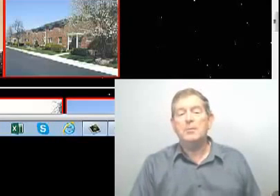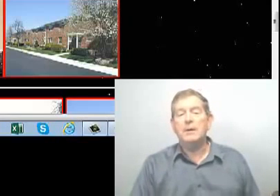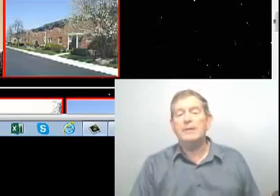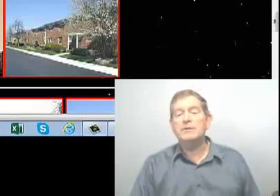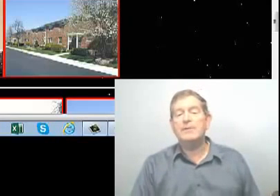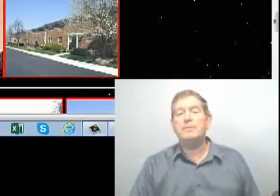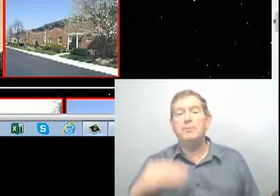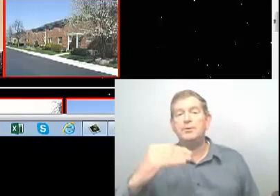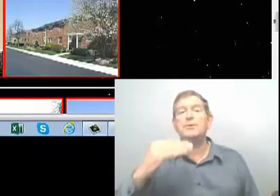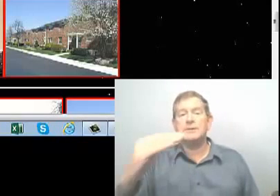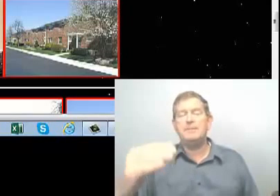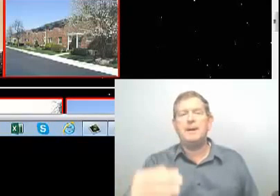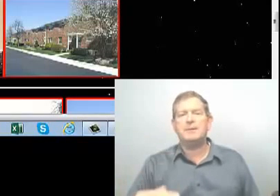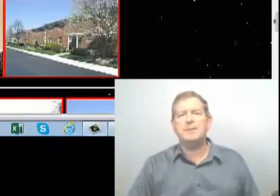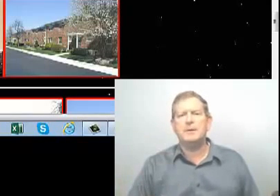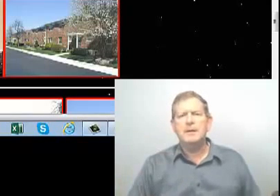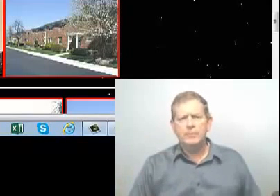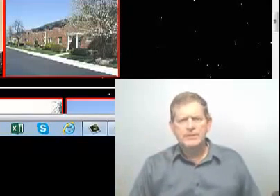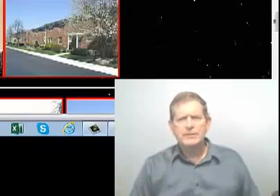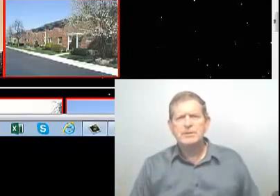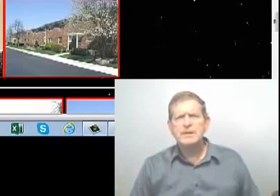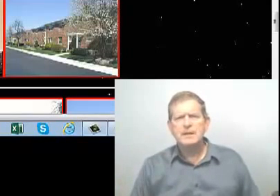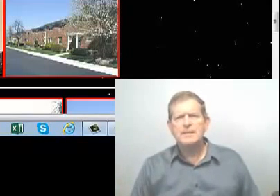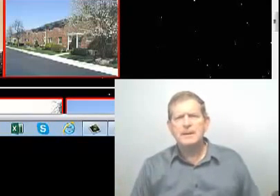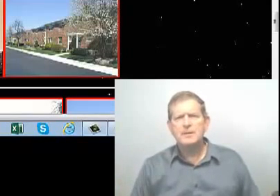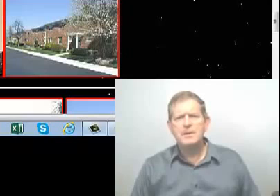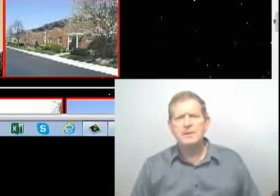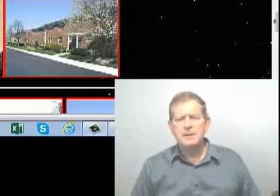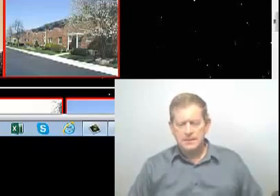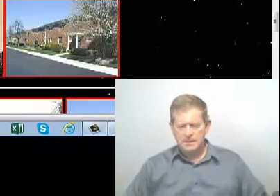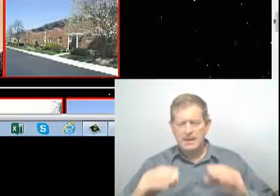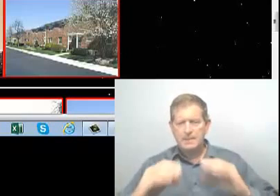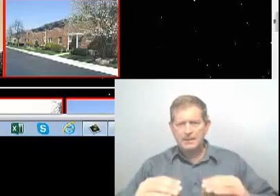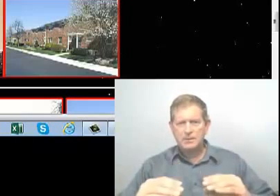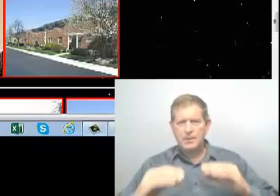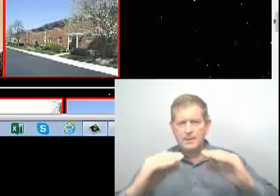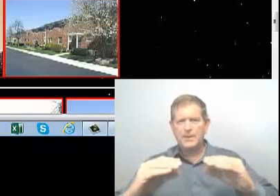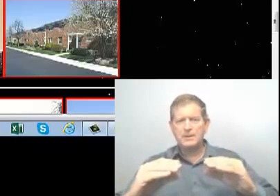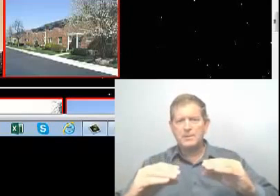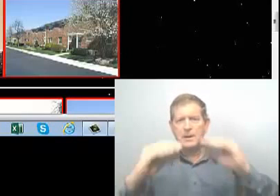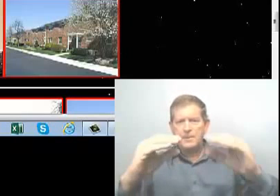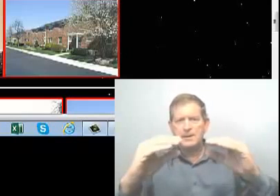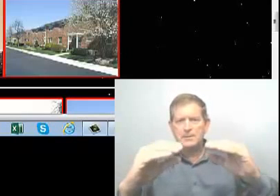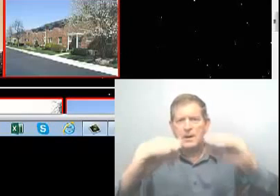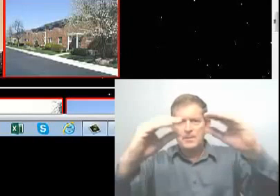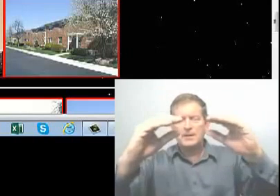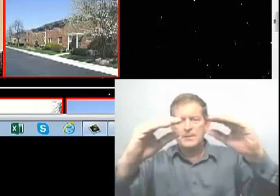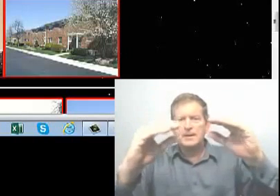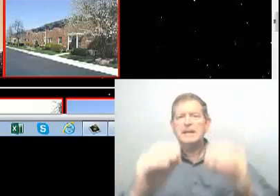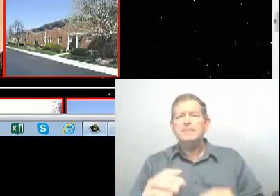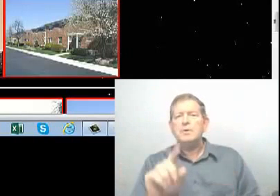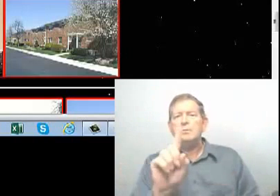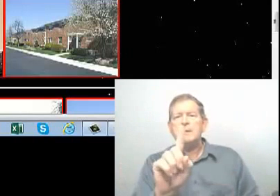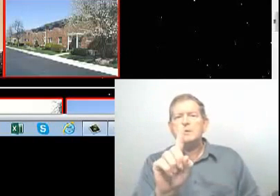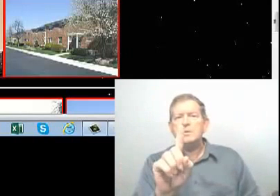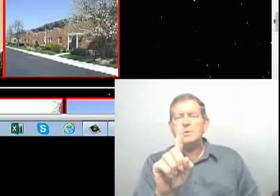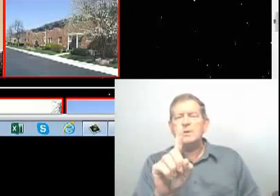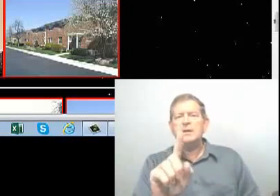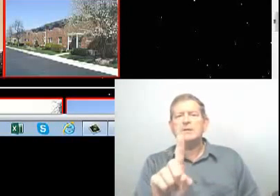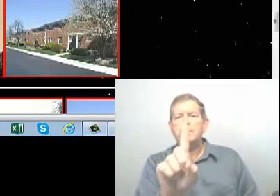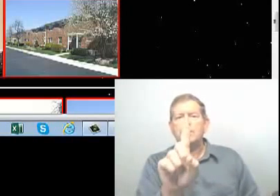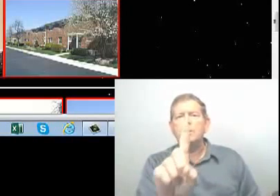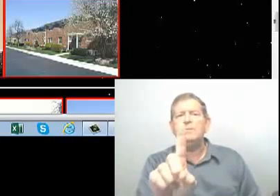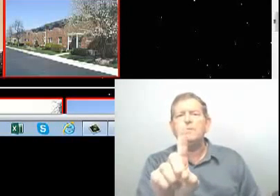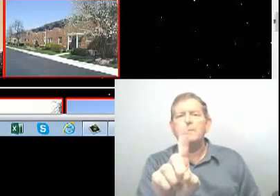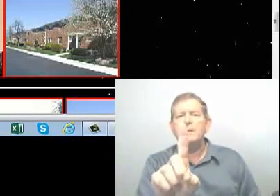L'appartement. Bon, là, vous avez plusieurs appartements. Vous savez ce que c'est qu'un appartement? Appartement, appartement, appartement, appartement. Une